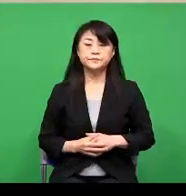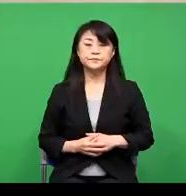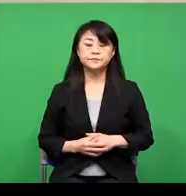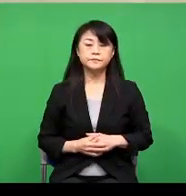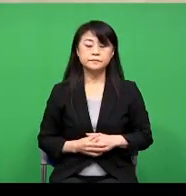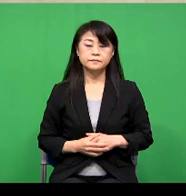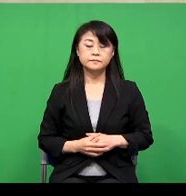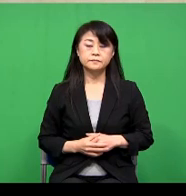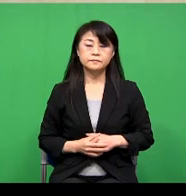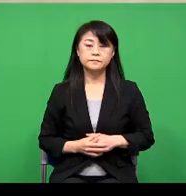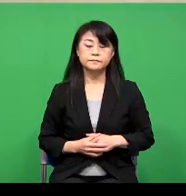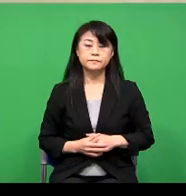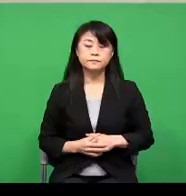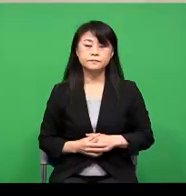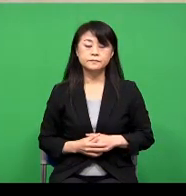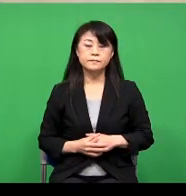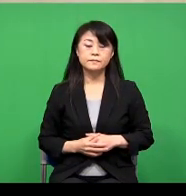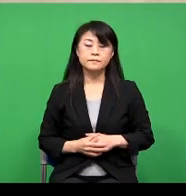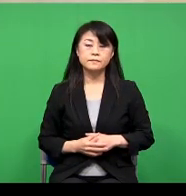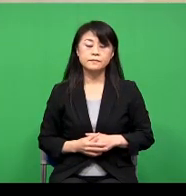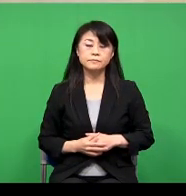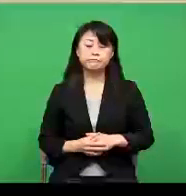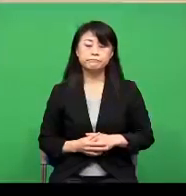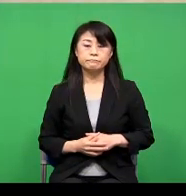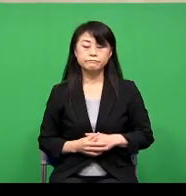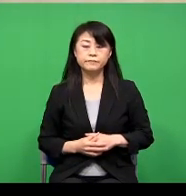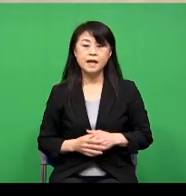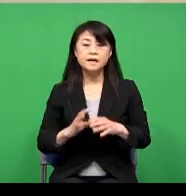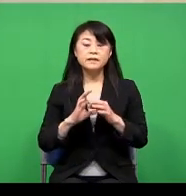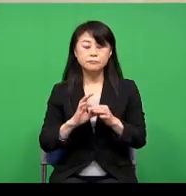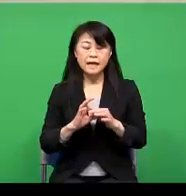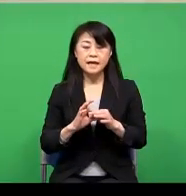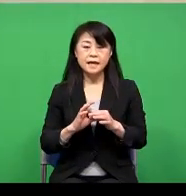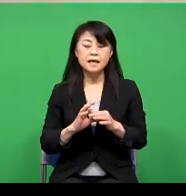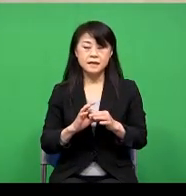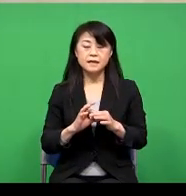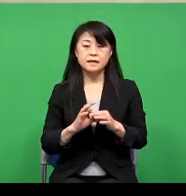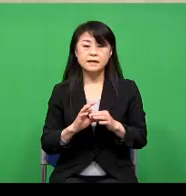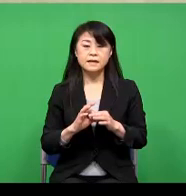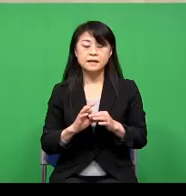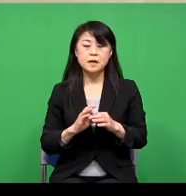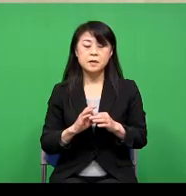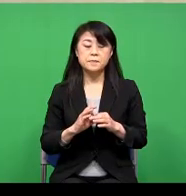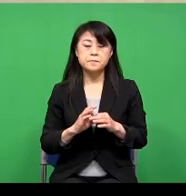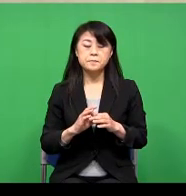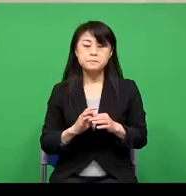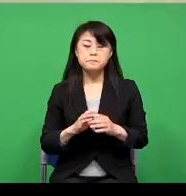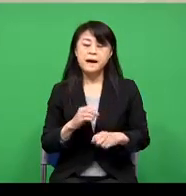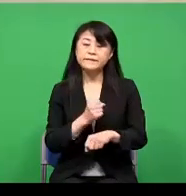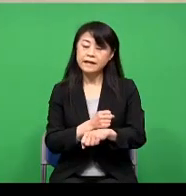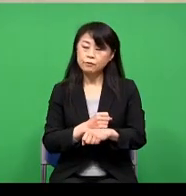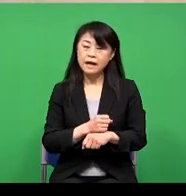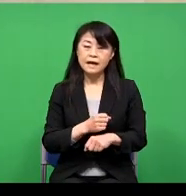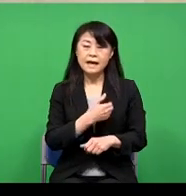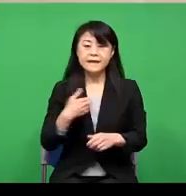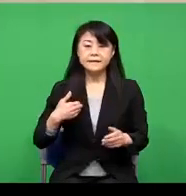これからさらに感染が大きく増えない、むしろできるだけ減るようにですね、これはあの、まあ、事業者の皆さ